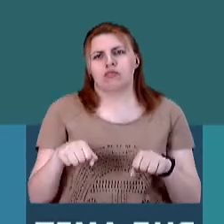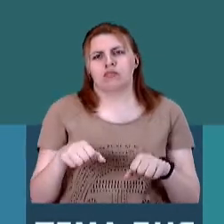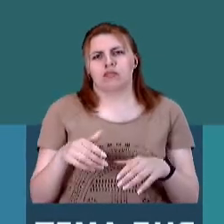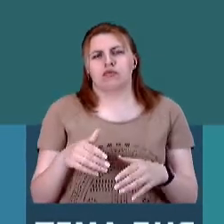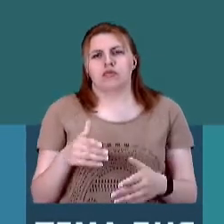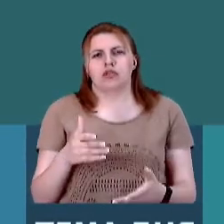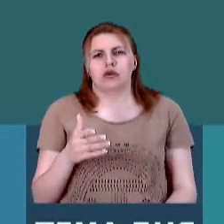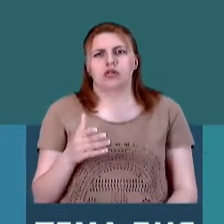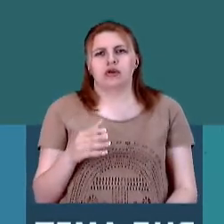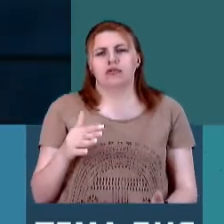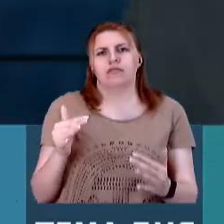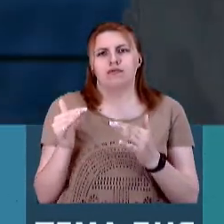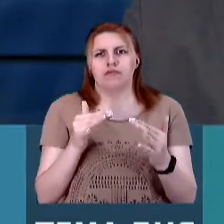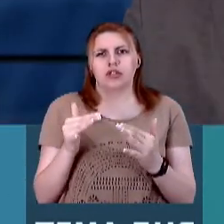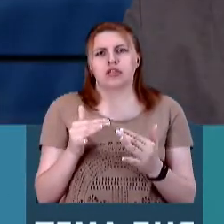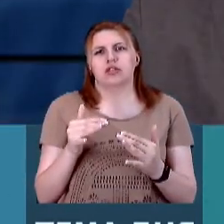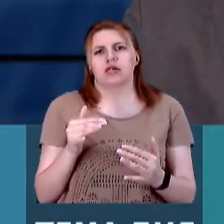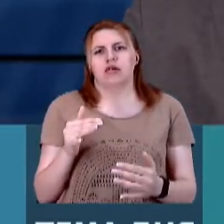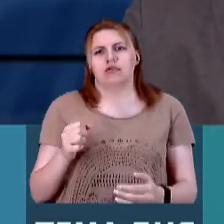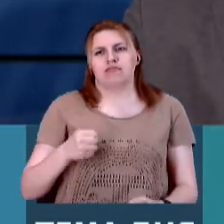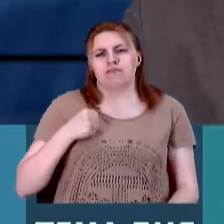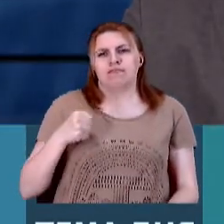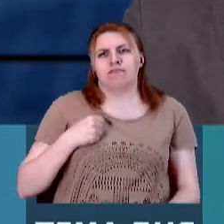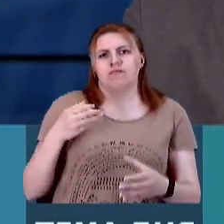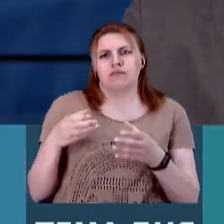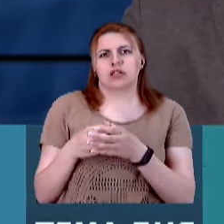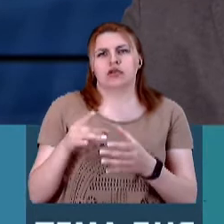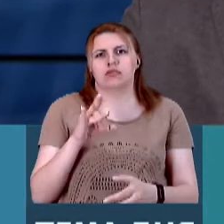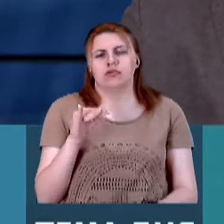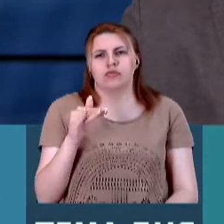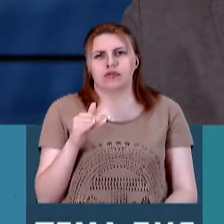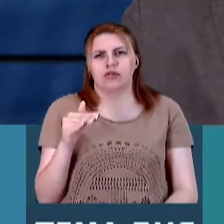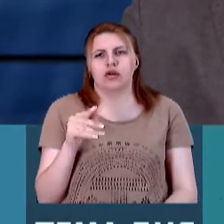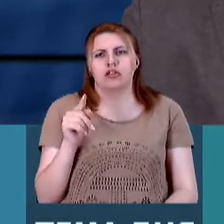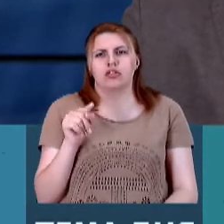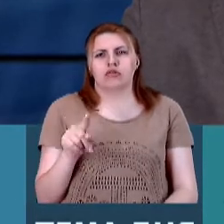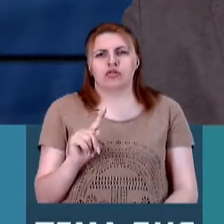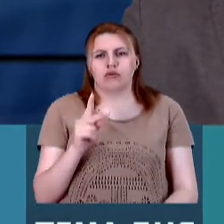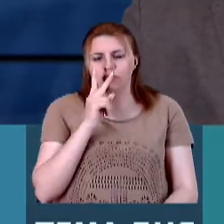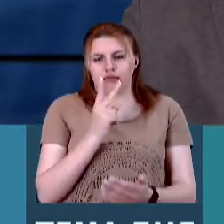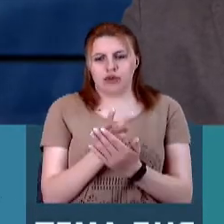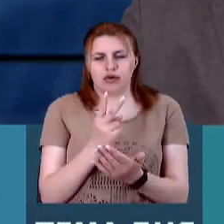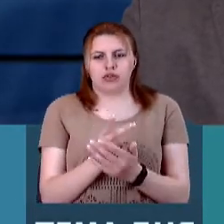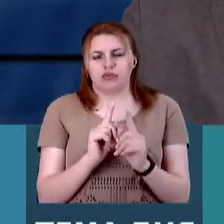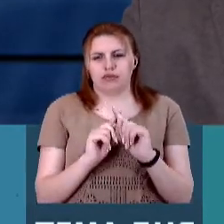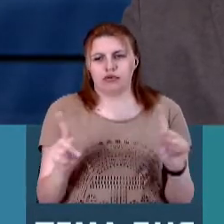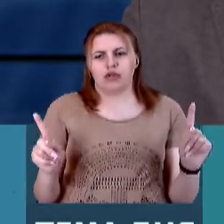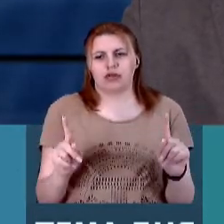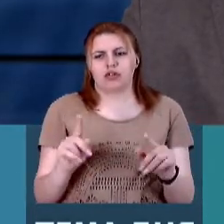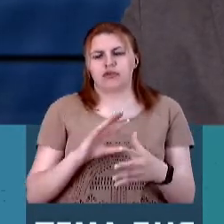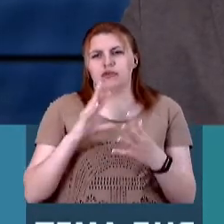до війська, і їхнього так званого до окупаційного контингенту Російської Федерації, і для того, щоб показати їхню відмінність і